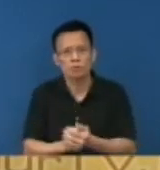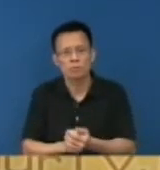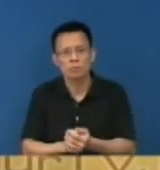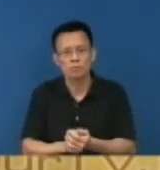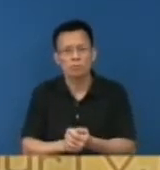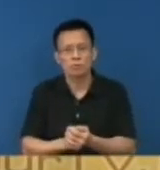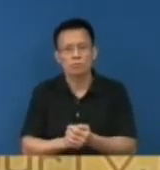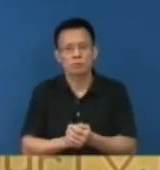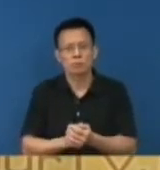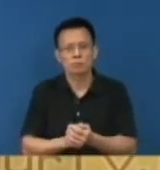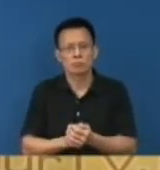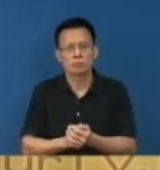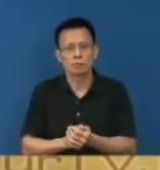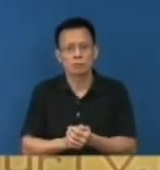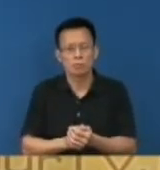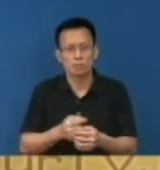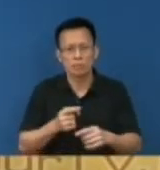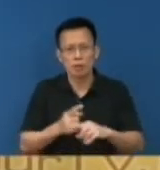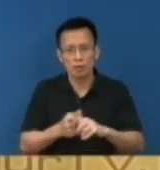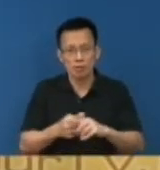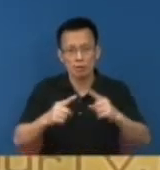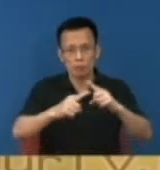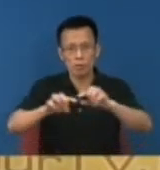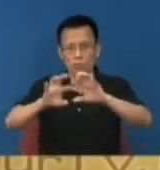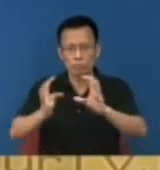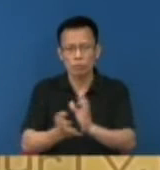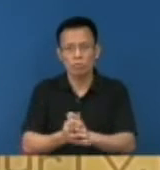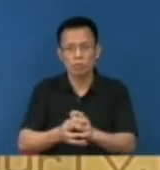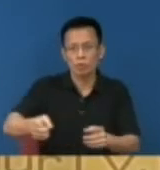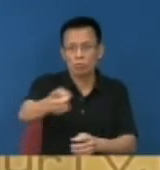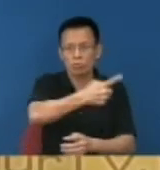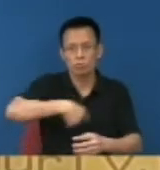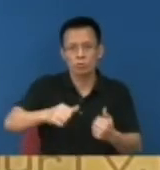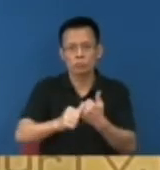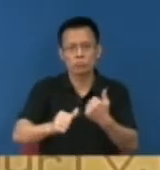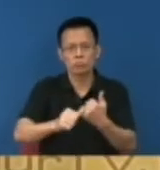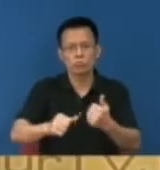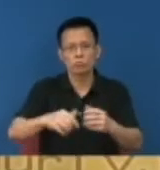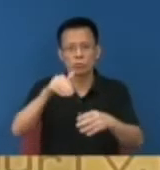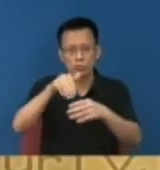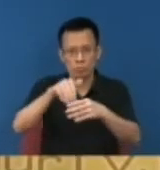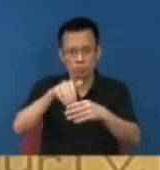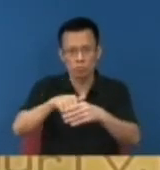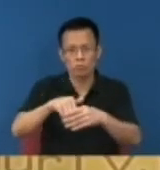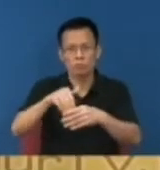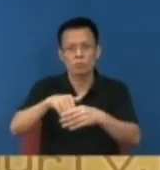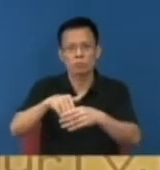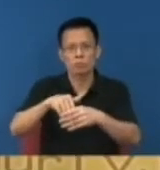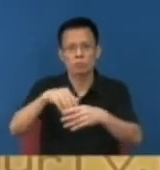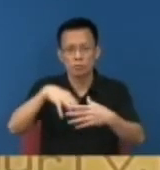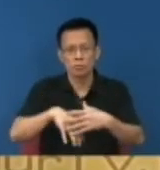當呢個民主黨喺區議會選舉裏邊選到一啲所謂